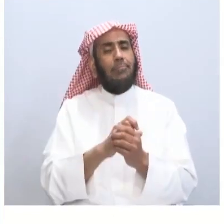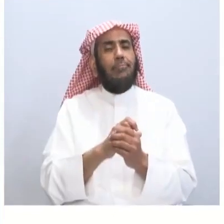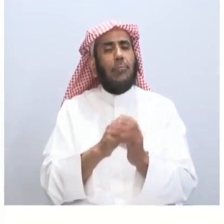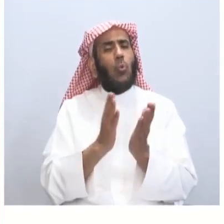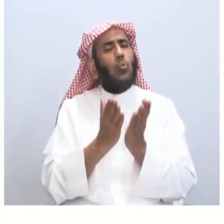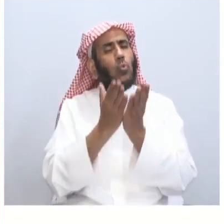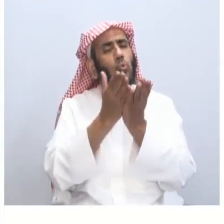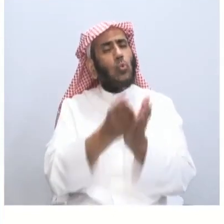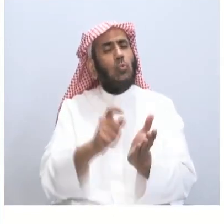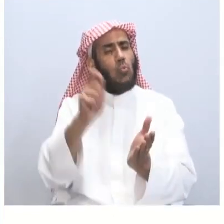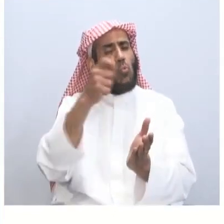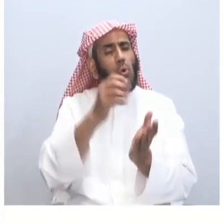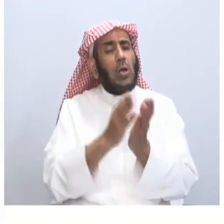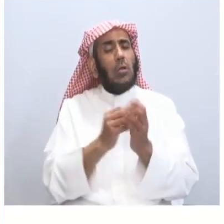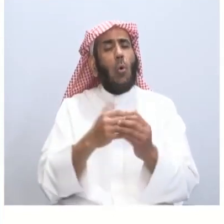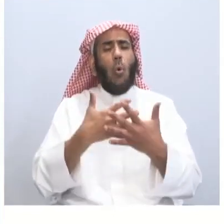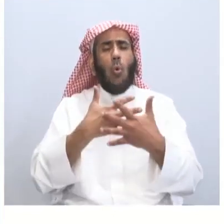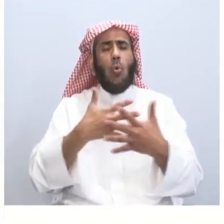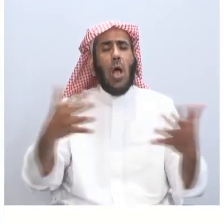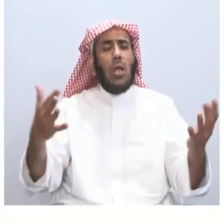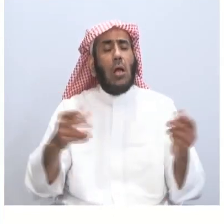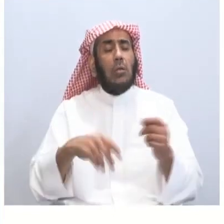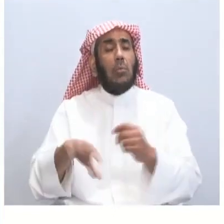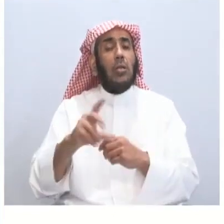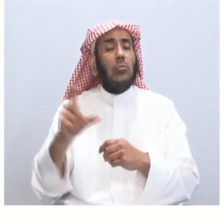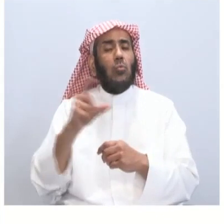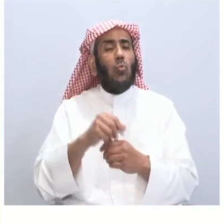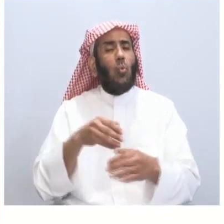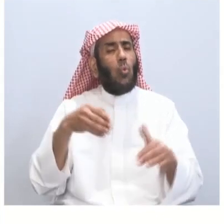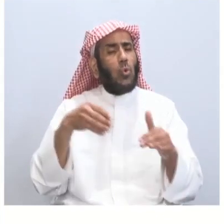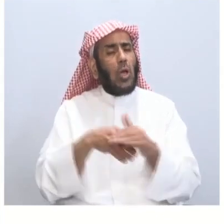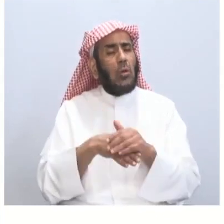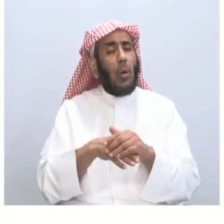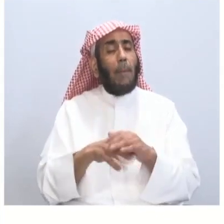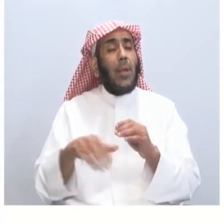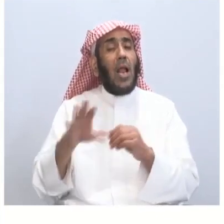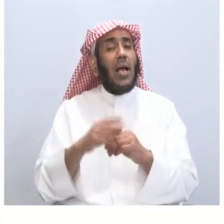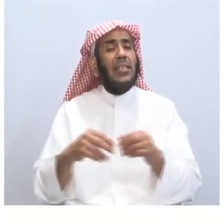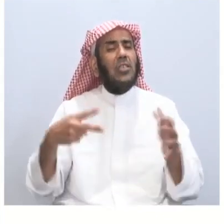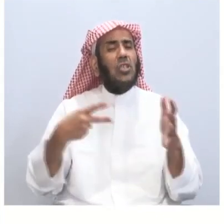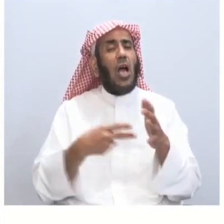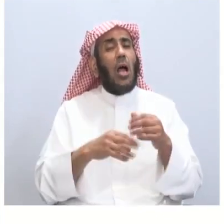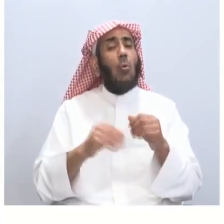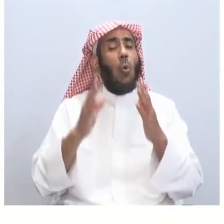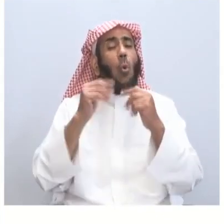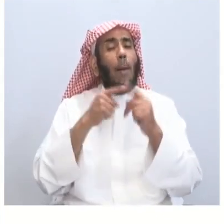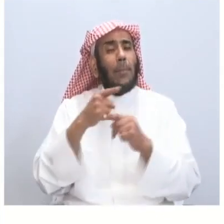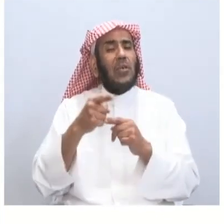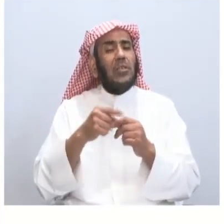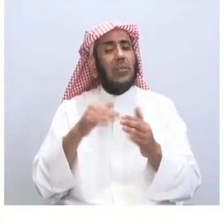الاسلامي عندما اتسعت البلاد الاسلاميه ودخلت كل من بلاد الشام ومصر